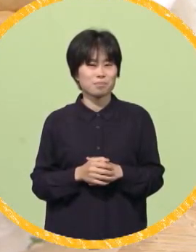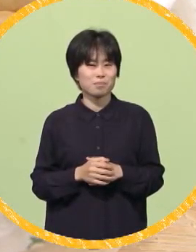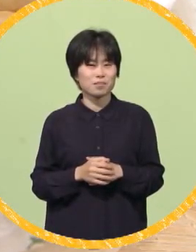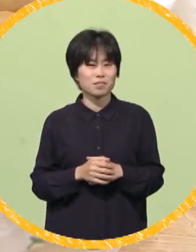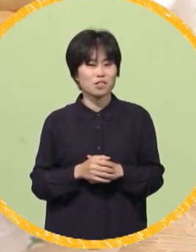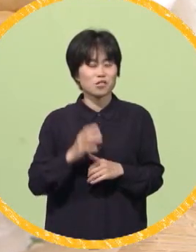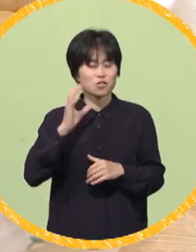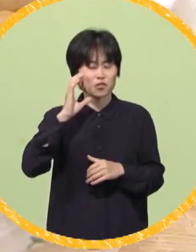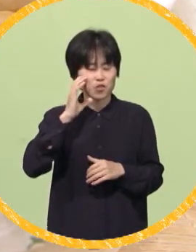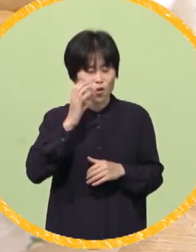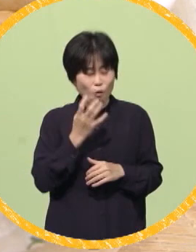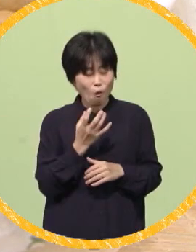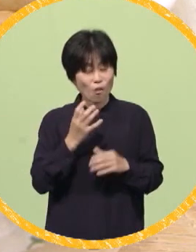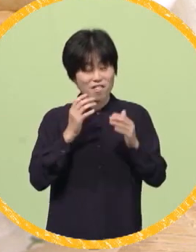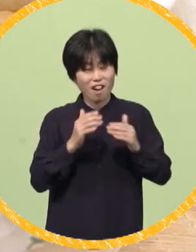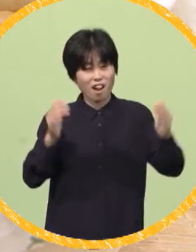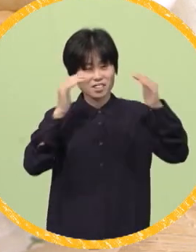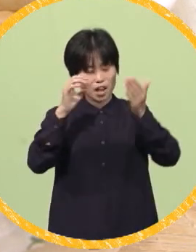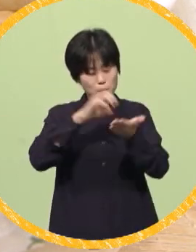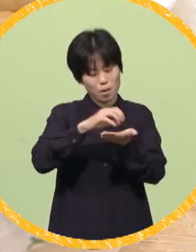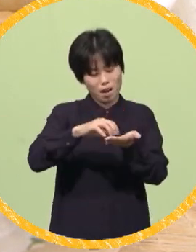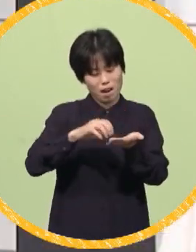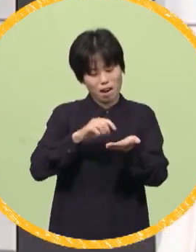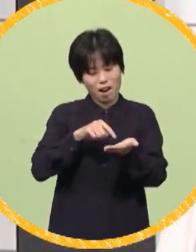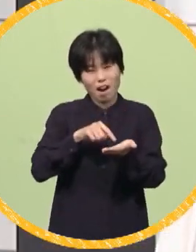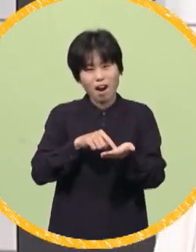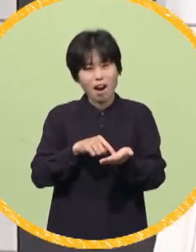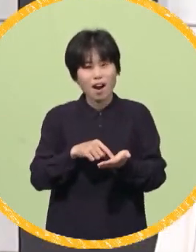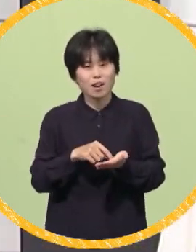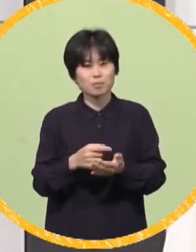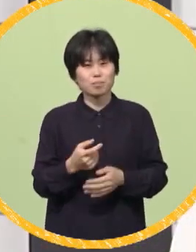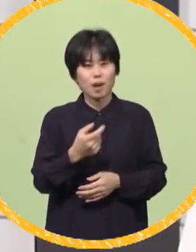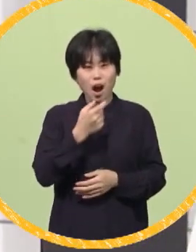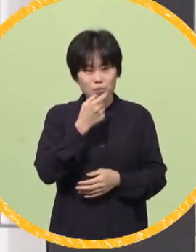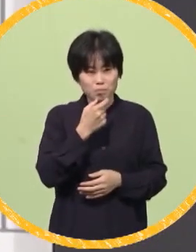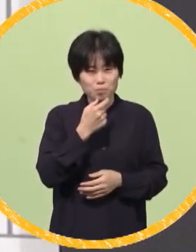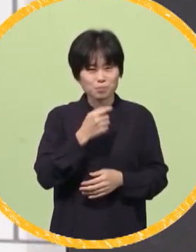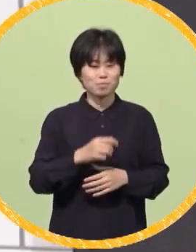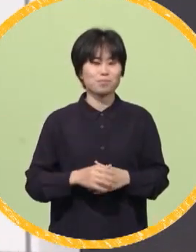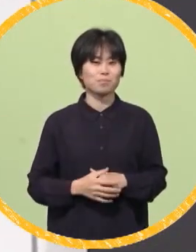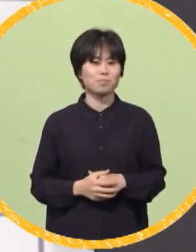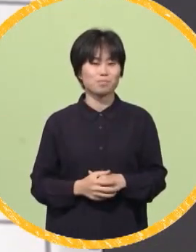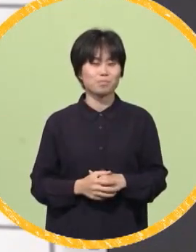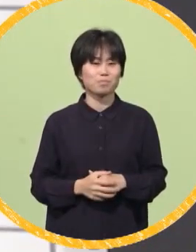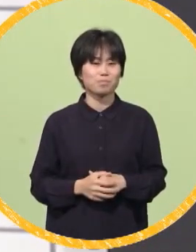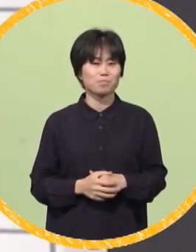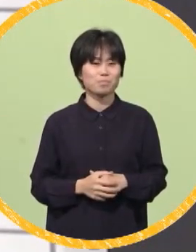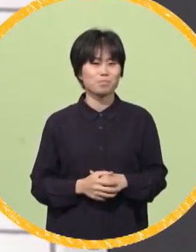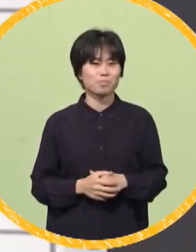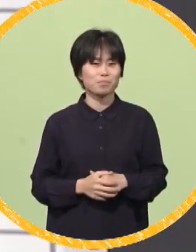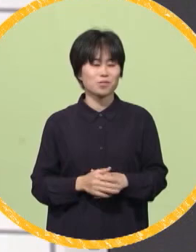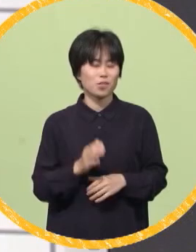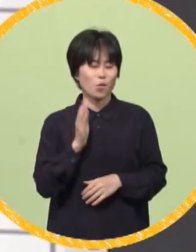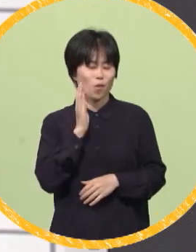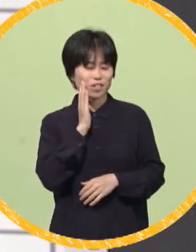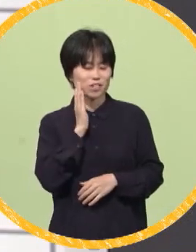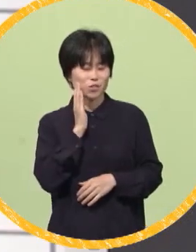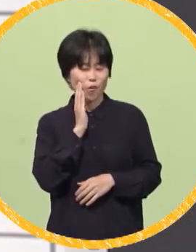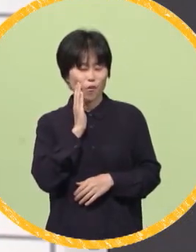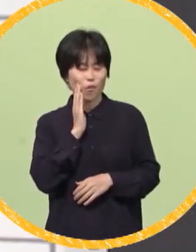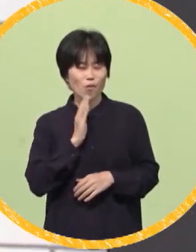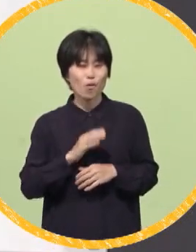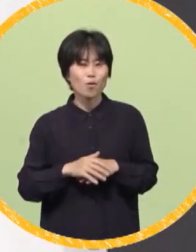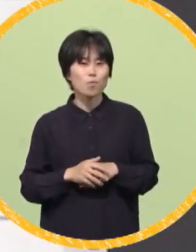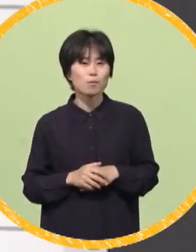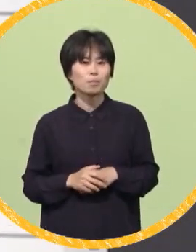すごい、ほんとたくさんお野菜が乗ってる。 いただいていいの？じゃあ、ガブってい っちゃう。 はい。あ、おいしそ